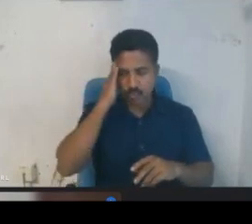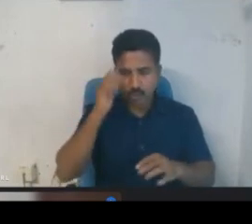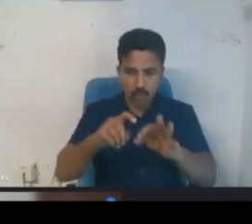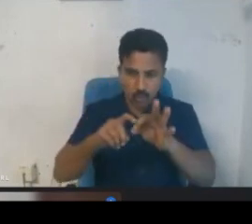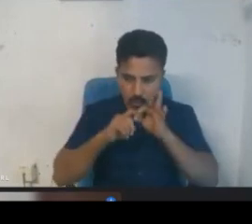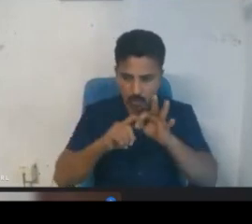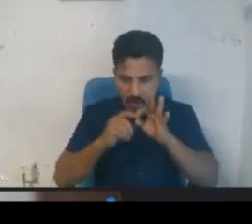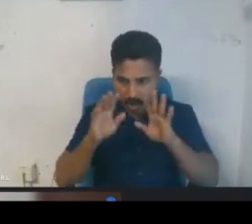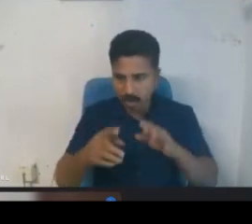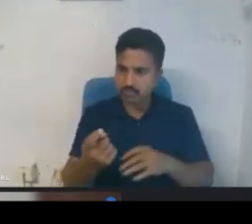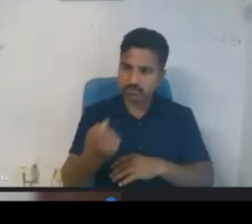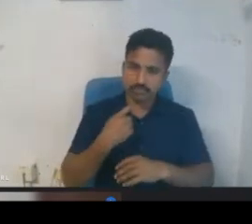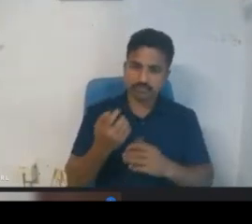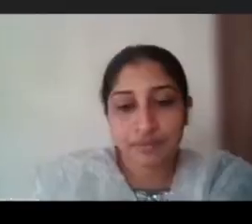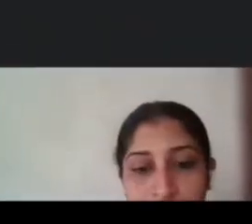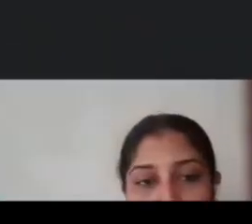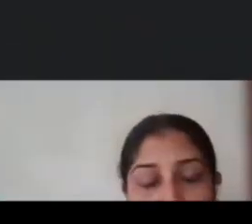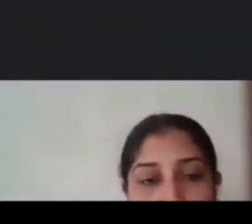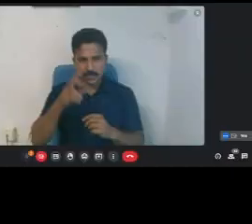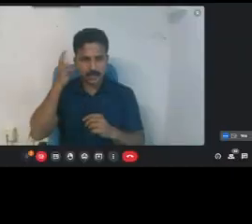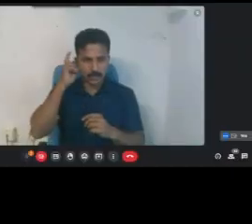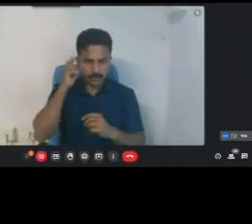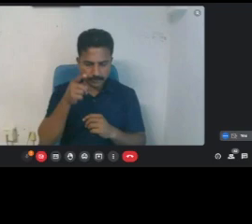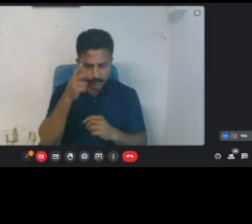ക്വസ്റ്റ്യൻസ് ഉണ്ടെങ്കിൽ ചോദിക്കാം.